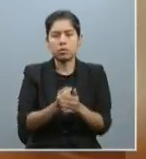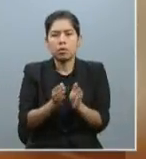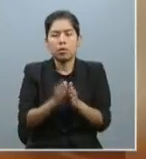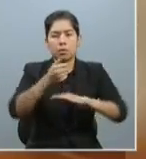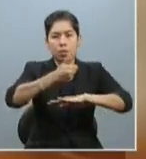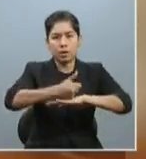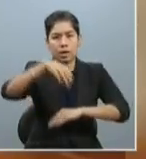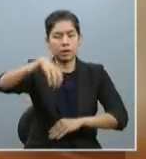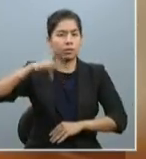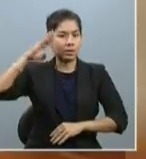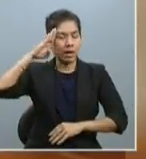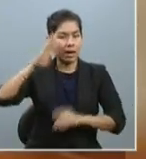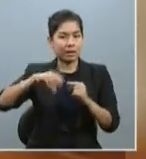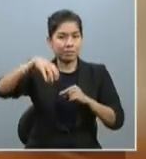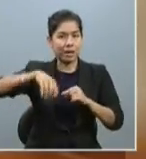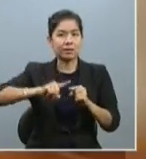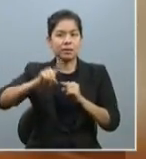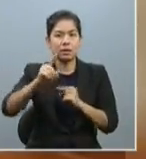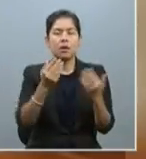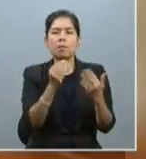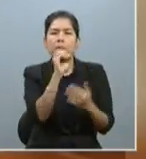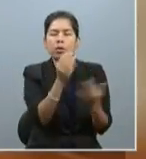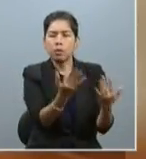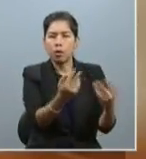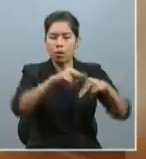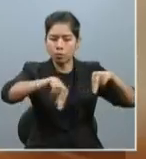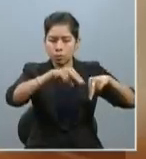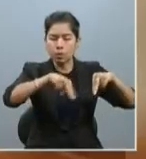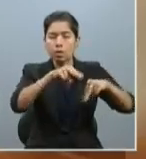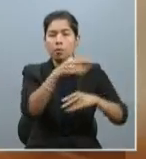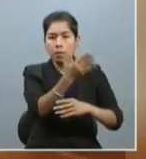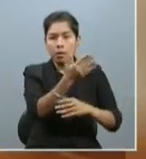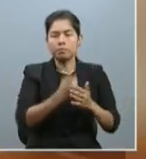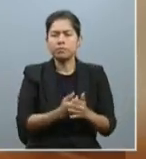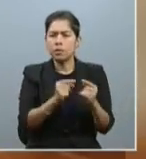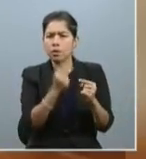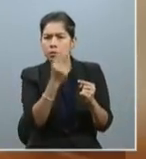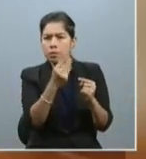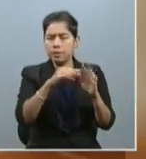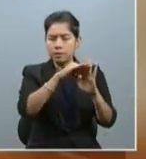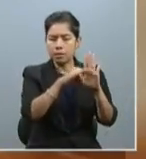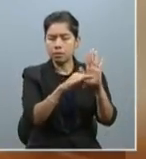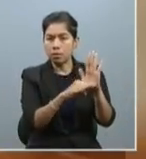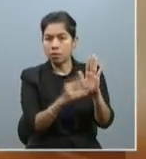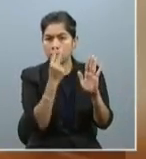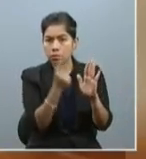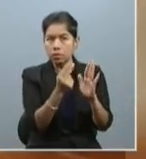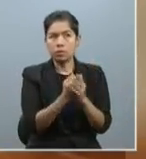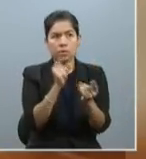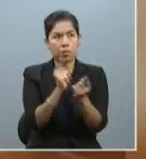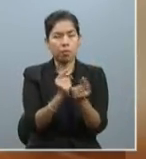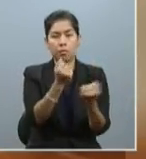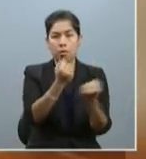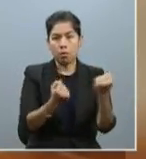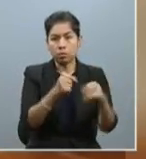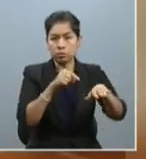าเพิ่งรับทราบข้อมูลตรงนี้เดี๋ยวขอตรวจสอบจากกองกำลังบูรพาในพื้นที่ว่ามีการตรวจสอบแล้วก็พบรถของนางสาวยิ่งลักษณ์หรือไ